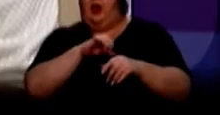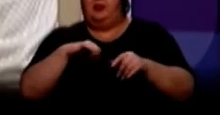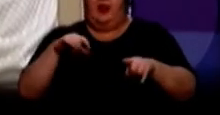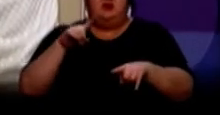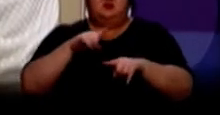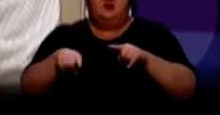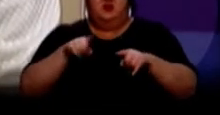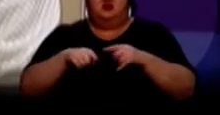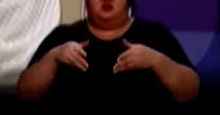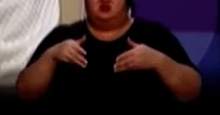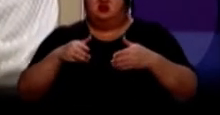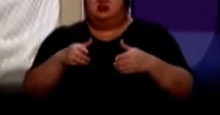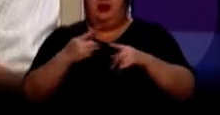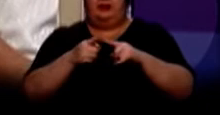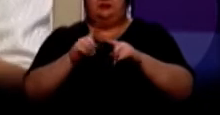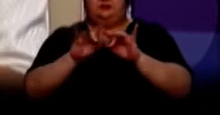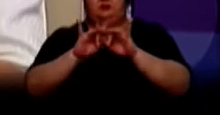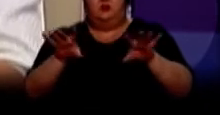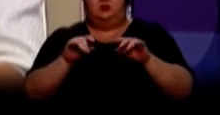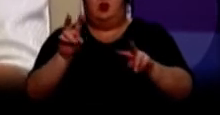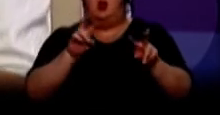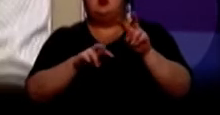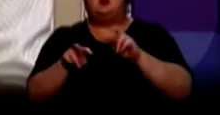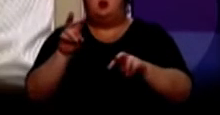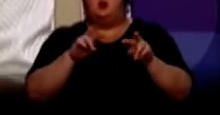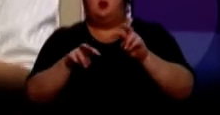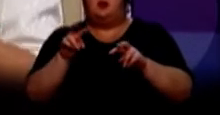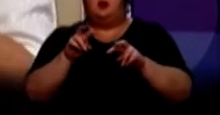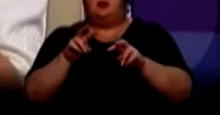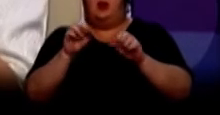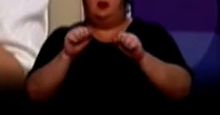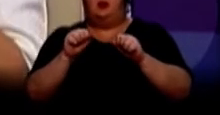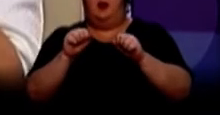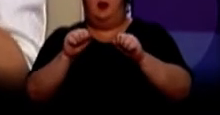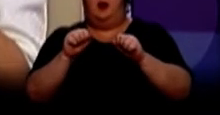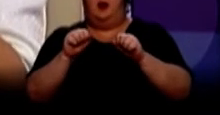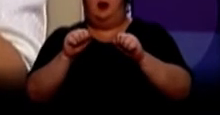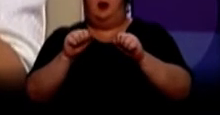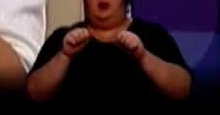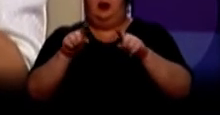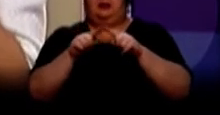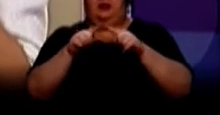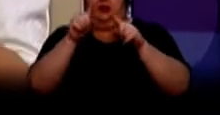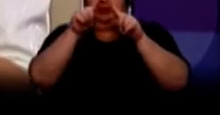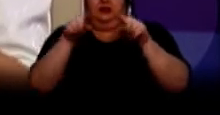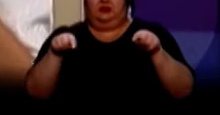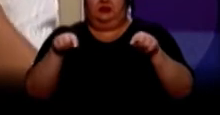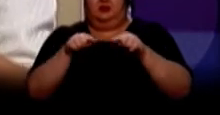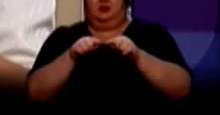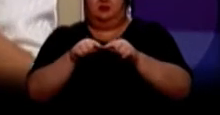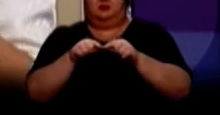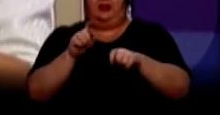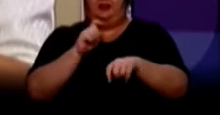найшвидший шлях та пояснити, шукайте на позначки, такі трикутники